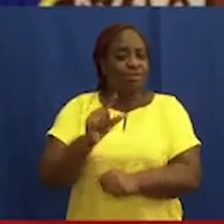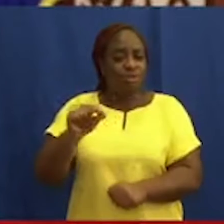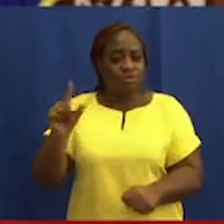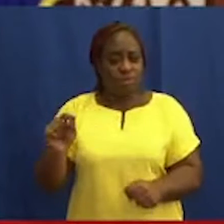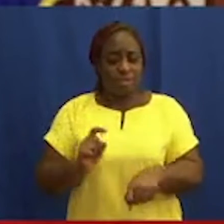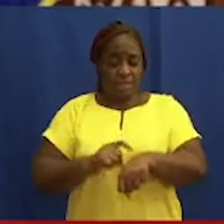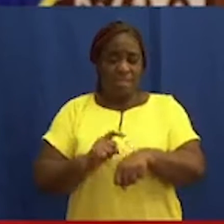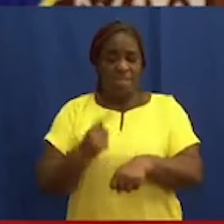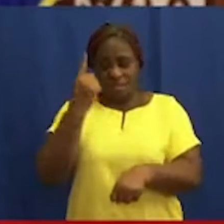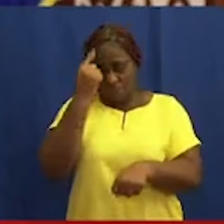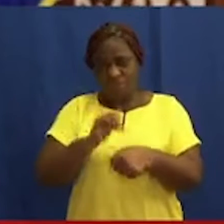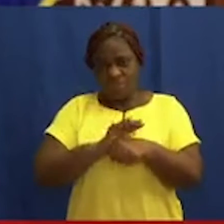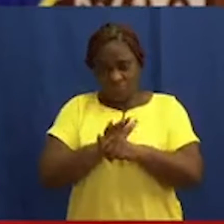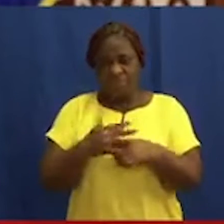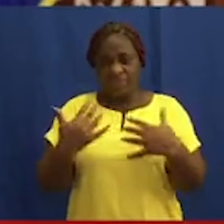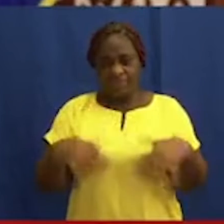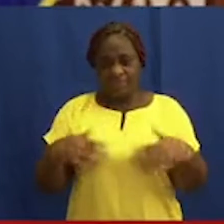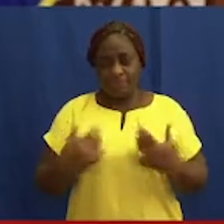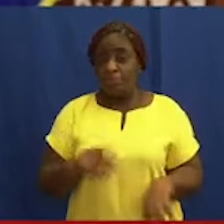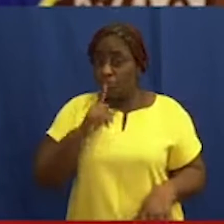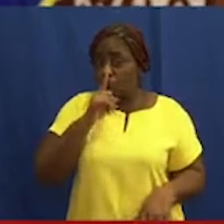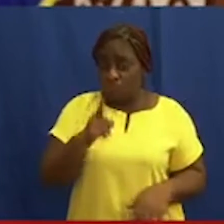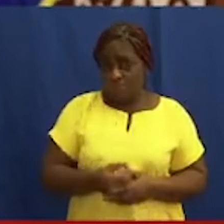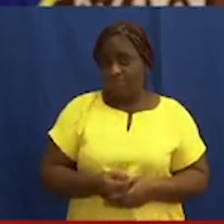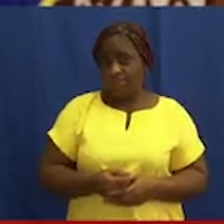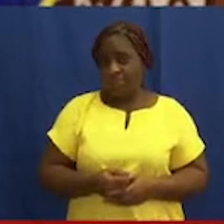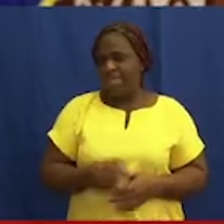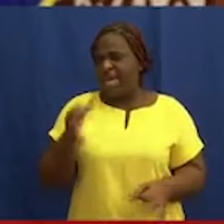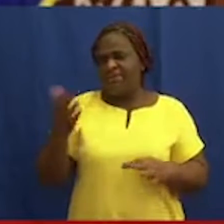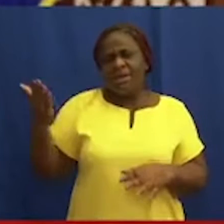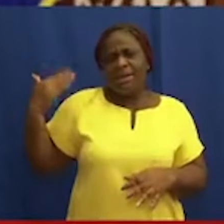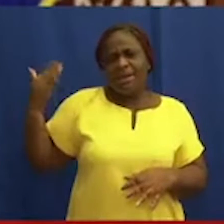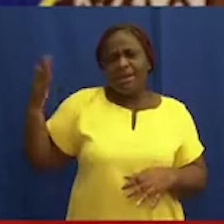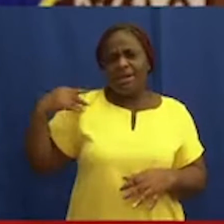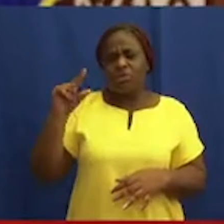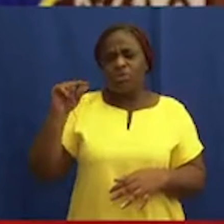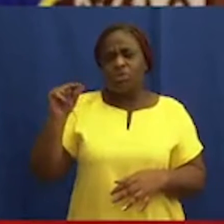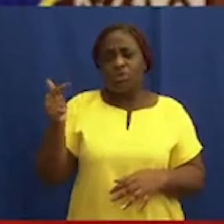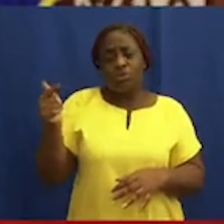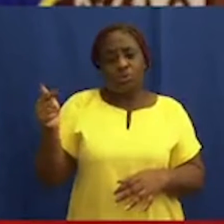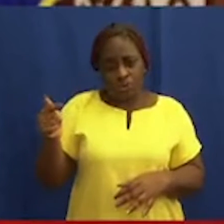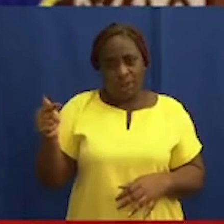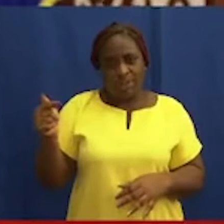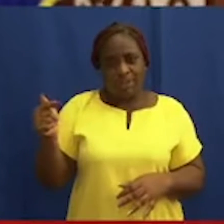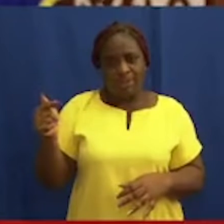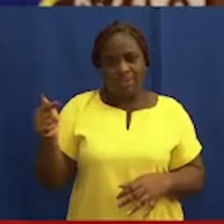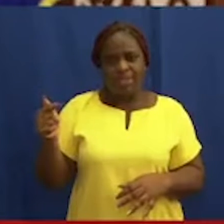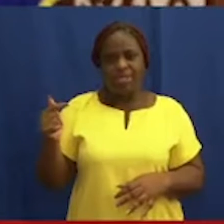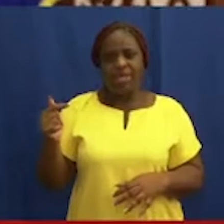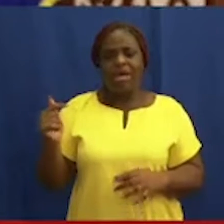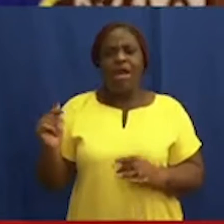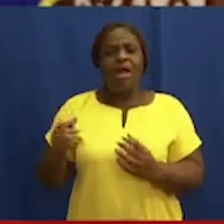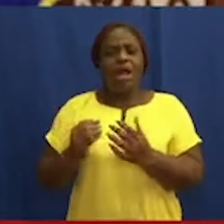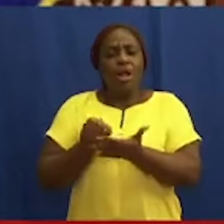rayuwa wanda ke shafar kuɗaɗen shigar al'ummarta. Tattalin arzikin ƙasashen duniya, manya da ƙanana,